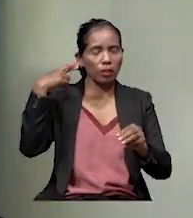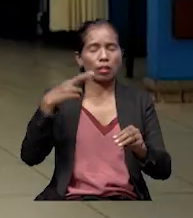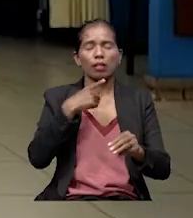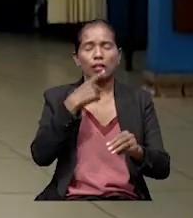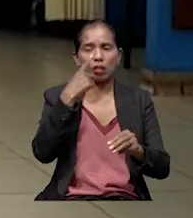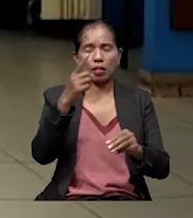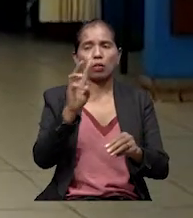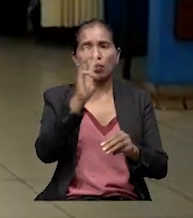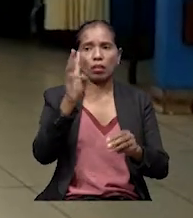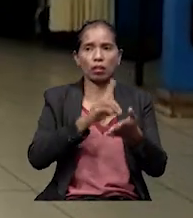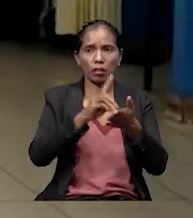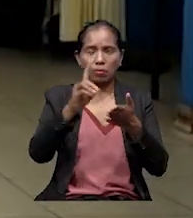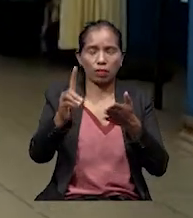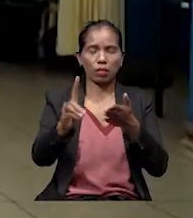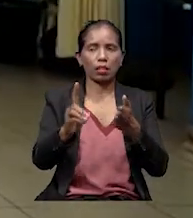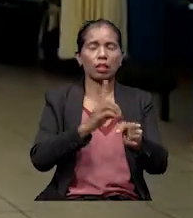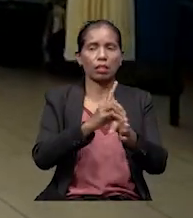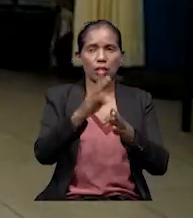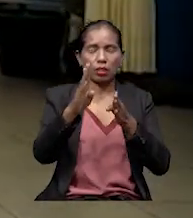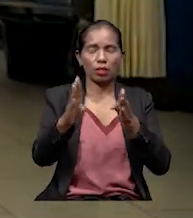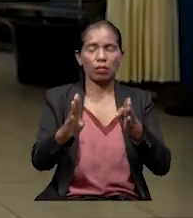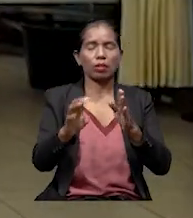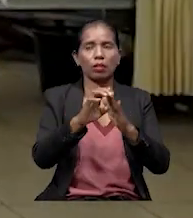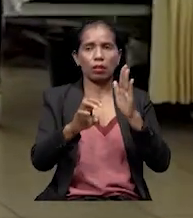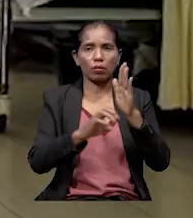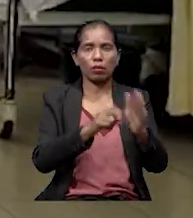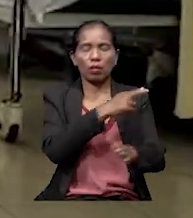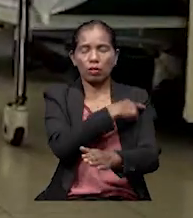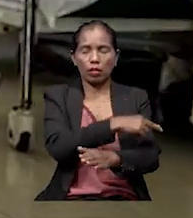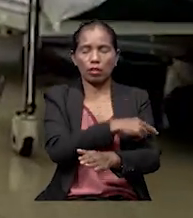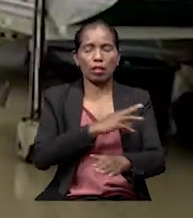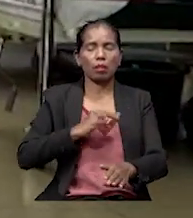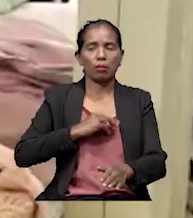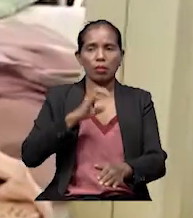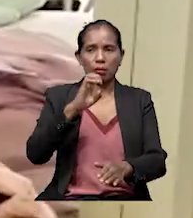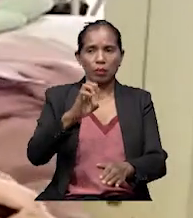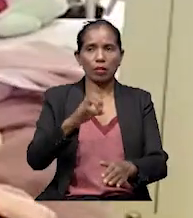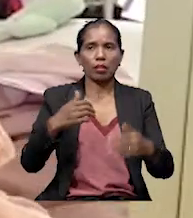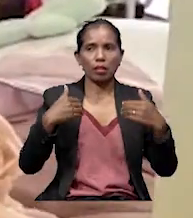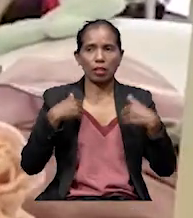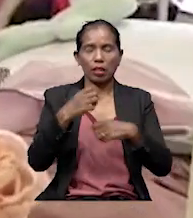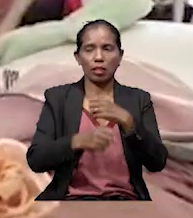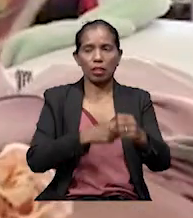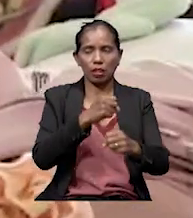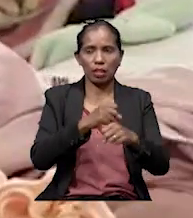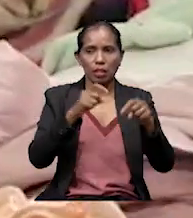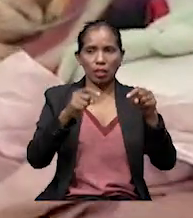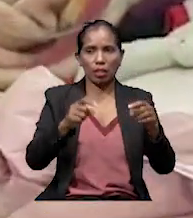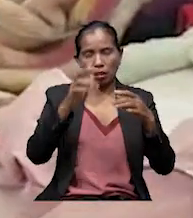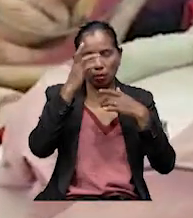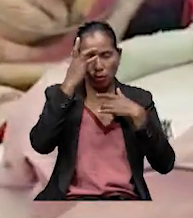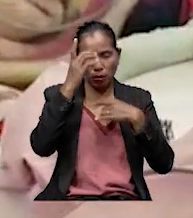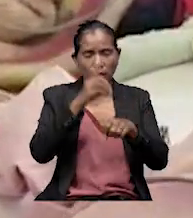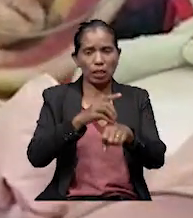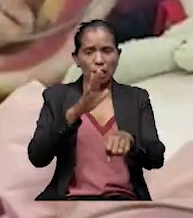BC kuarta semana ne diretora eksekutiva hospital referensia mau BC rekonyese ia inisu tina idane moras dengue